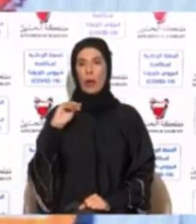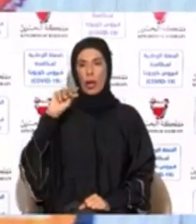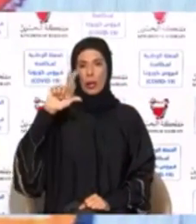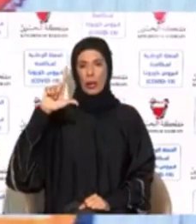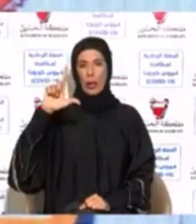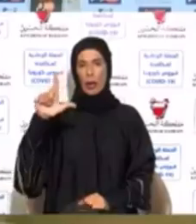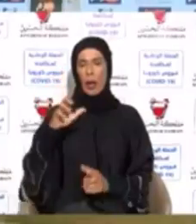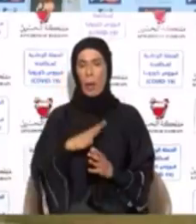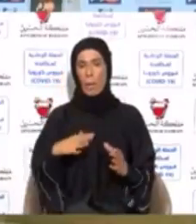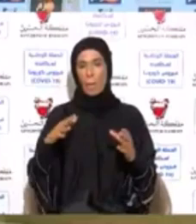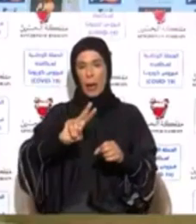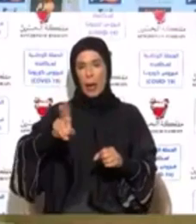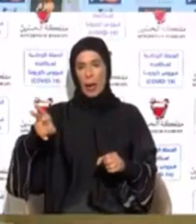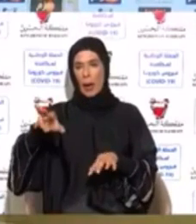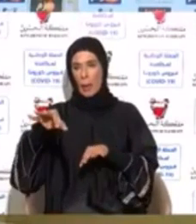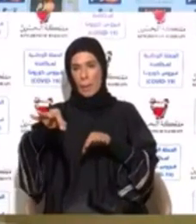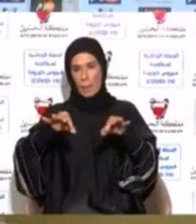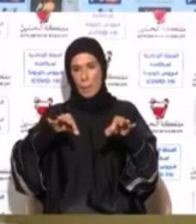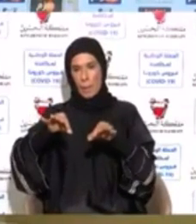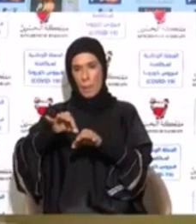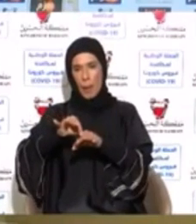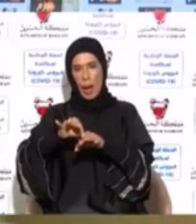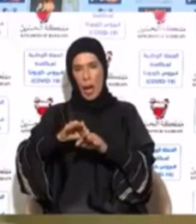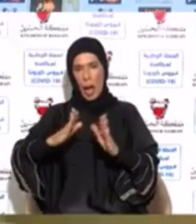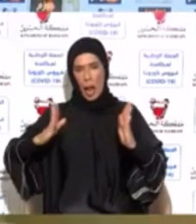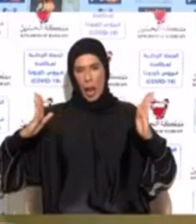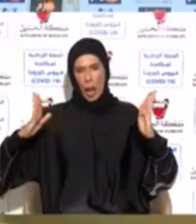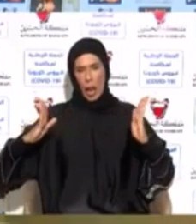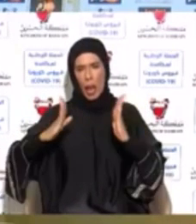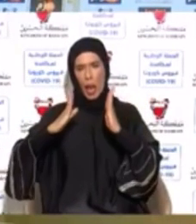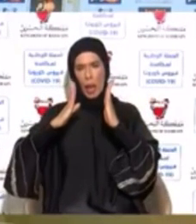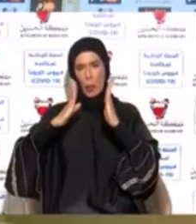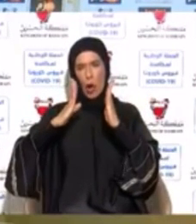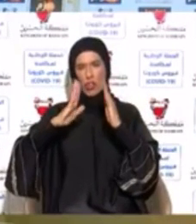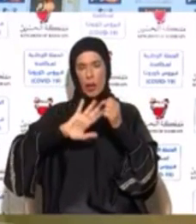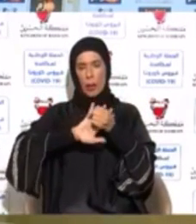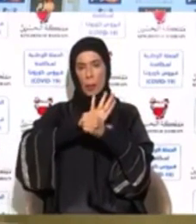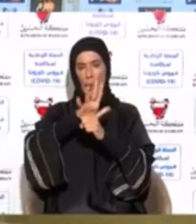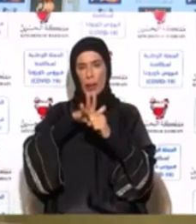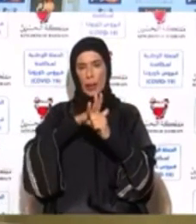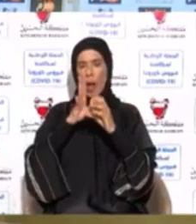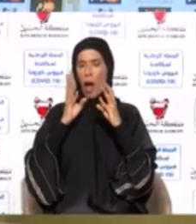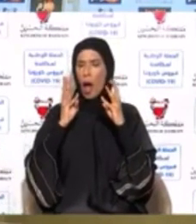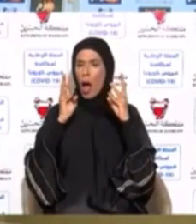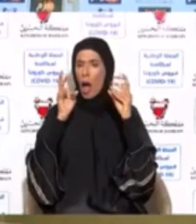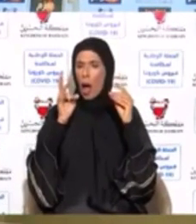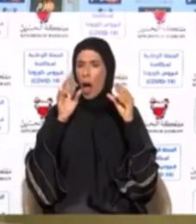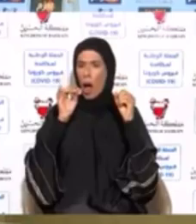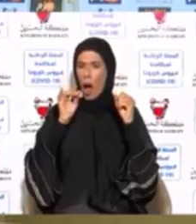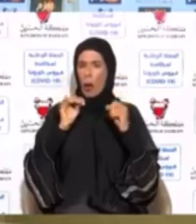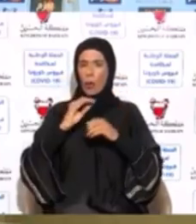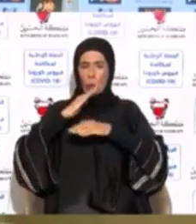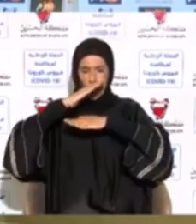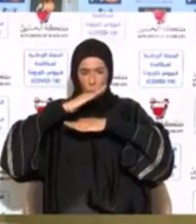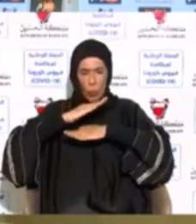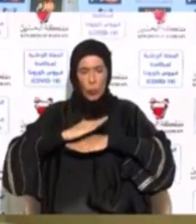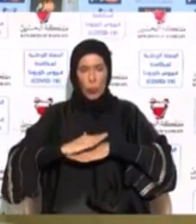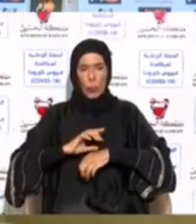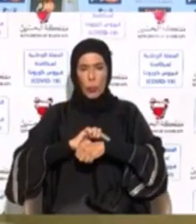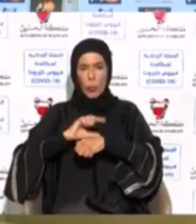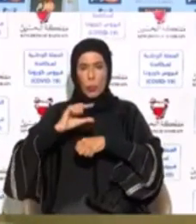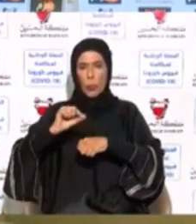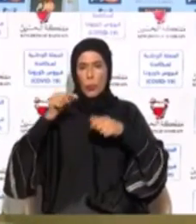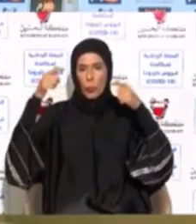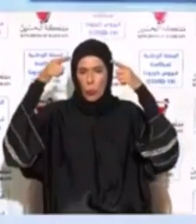سيضطر الفريق الوطني لتغيير خطته للحد من انتشار الفيروس؟ وهل شكلت تلك الأرقام ضغطاً على قدرة